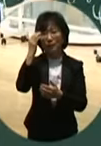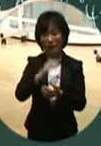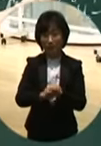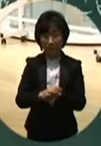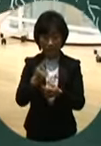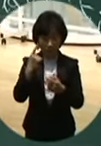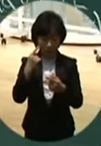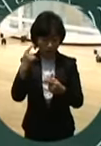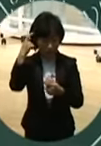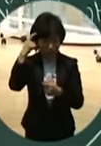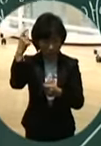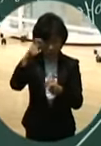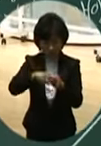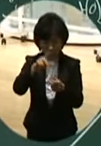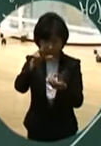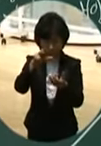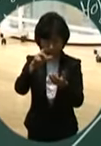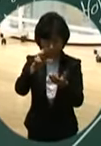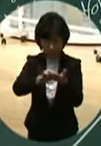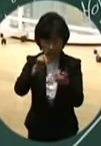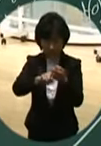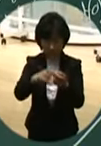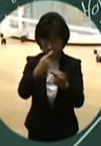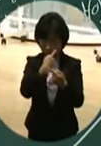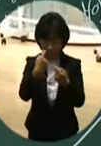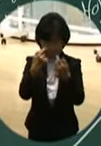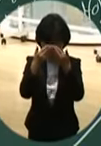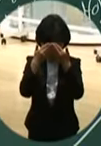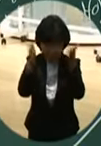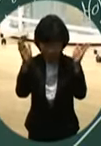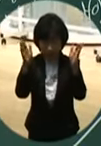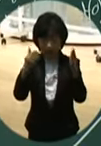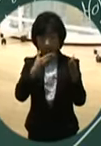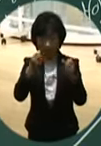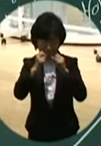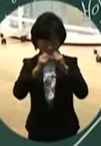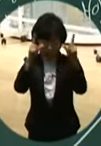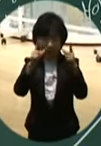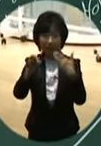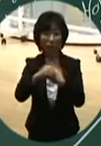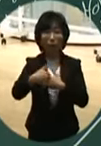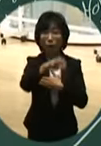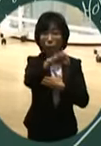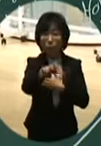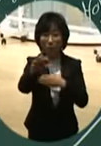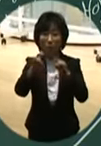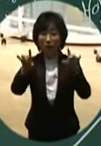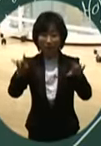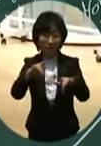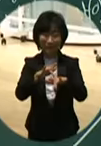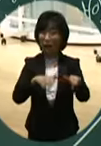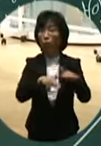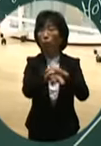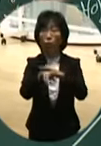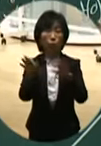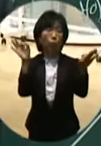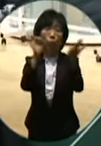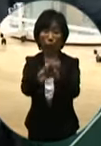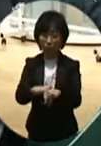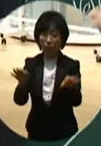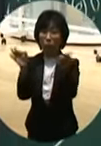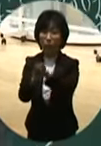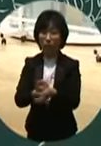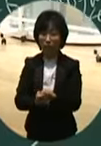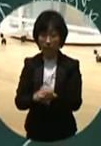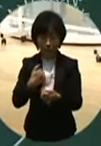허감 세력이 다 도망가 버려요. So if you open your eyes towards this, 그렇죠. towards the what, then what is the mystery that is invisible wherever you go for the darkness? 이 영답은 가보면 문 열려